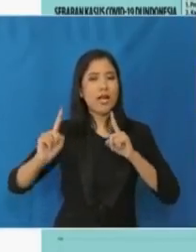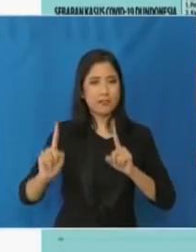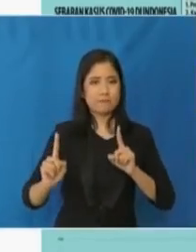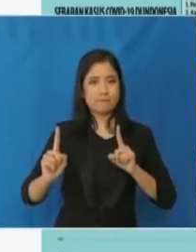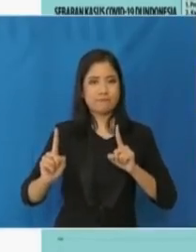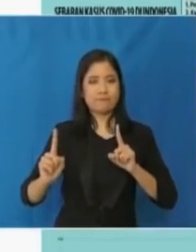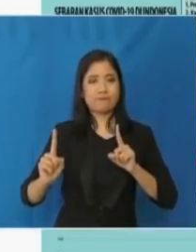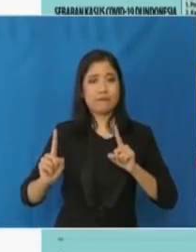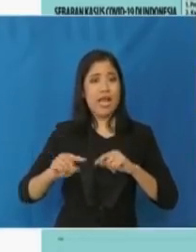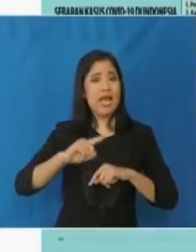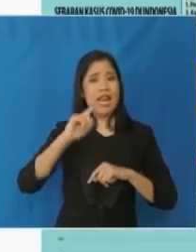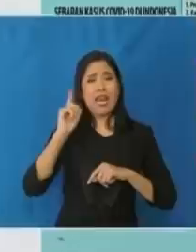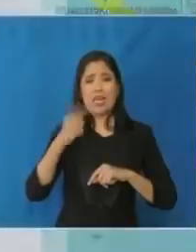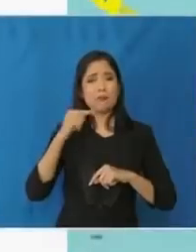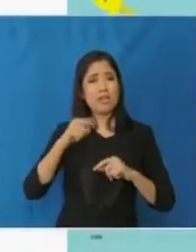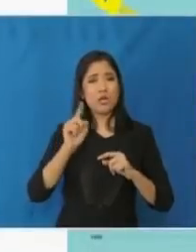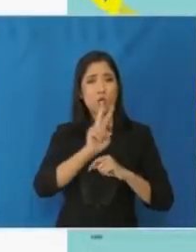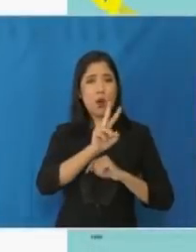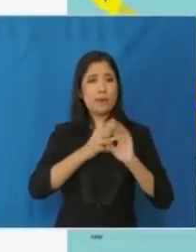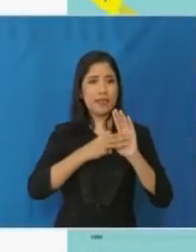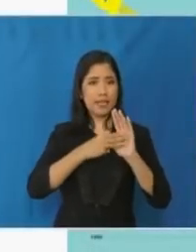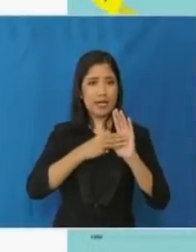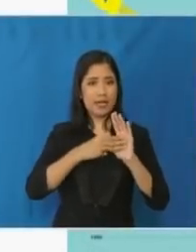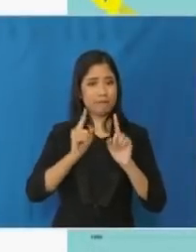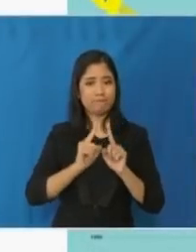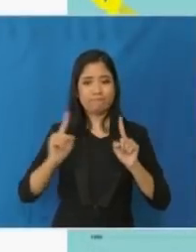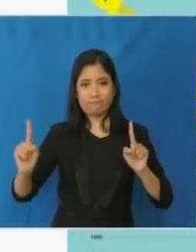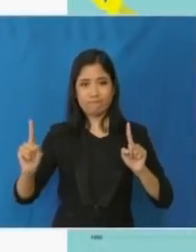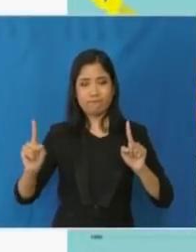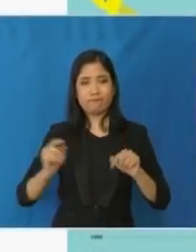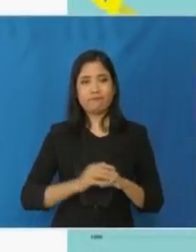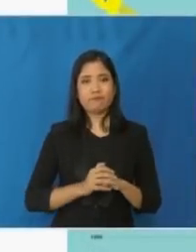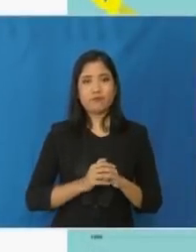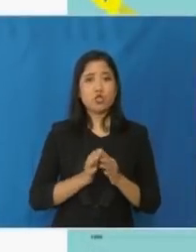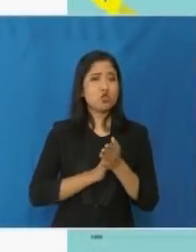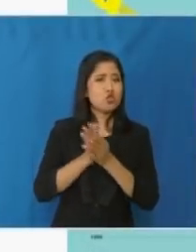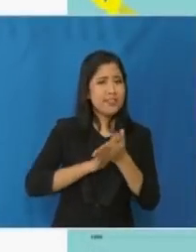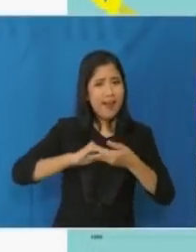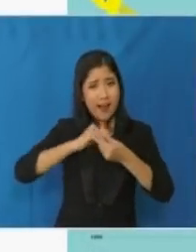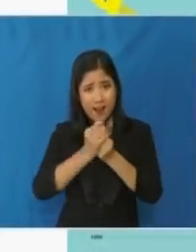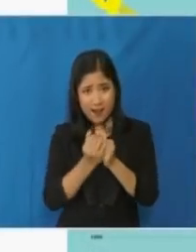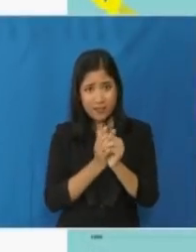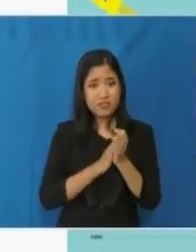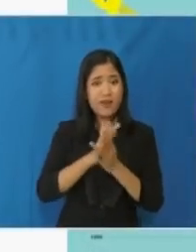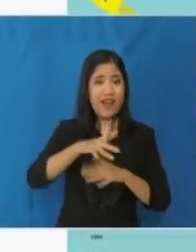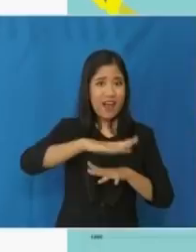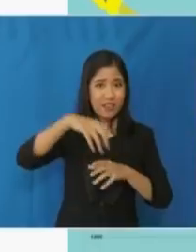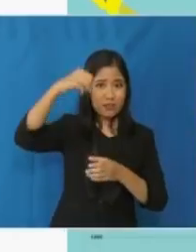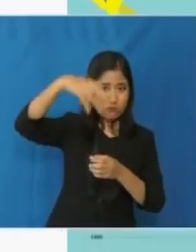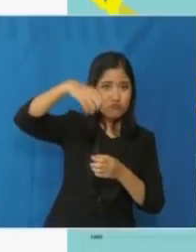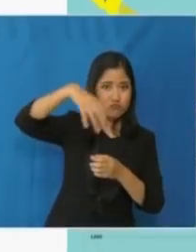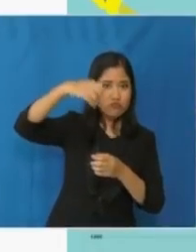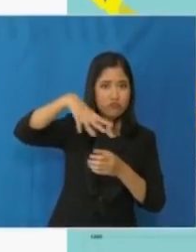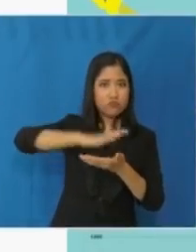jaga cara lebih dari dua meter Hai cuci tangan dengan sabun dan air yang mengalir